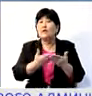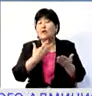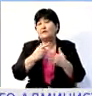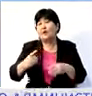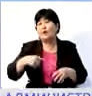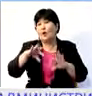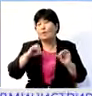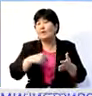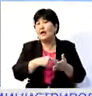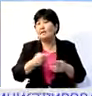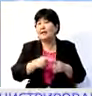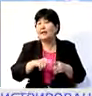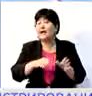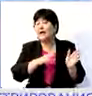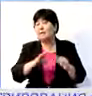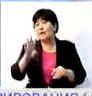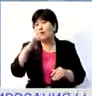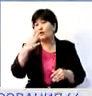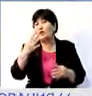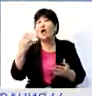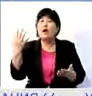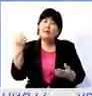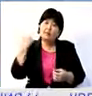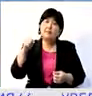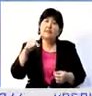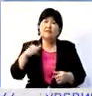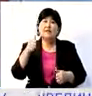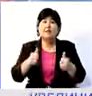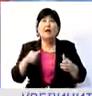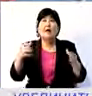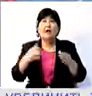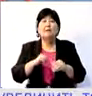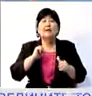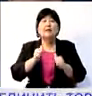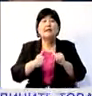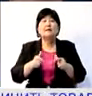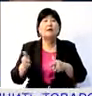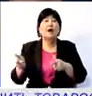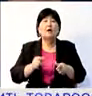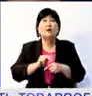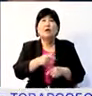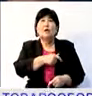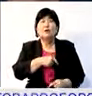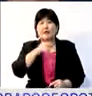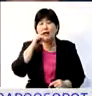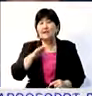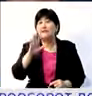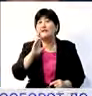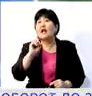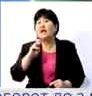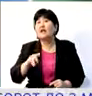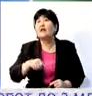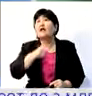мастерство. Отметим, это их подряд четвертая победа в летней спартакиаде. Команду к соревнованиям подготовили заслуженный тренер Казахстана Вячеслав Ким